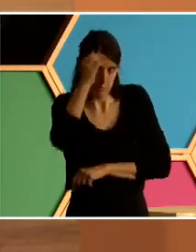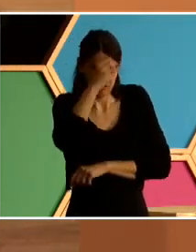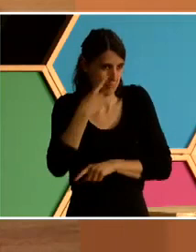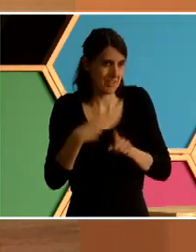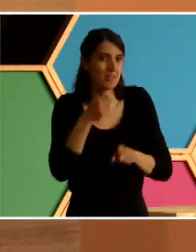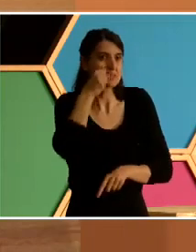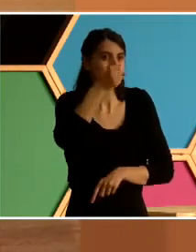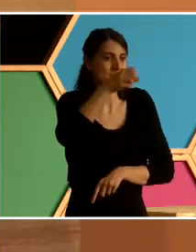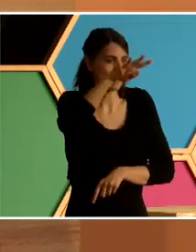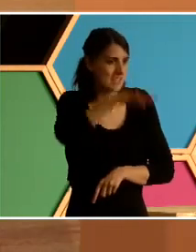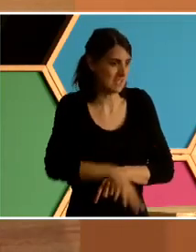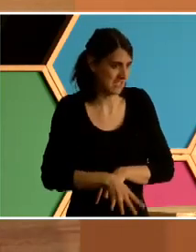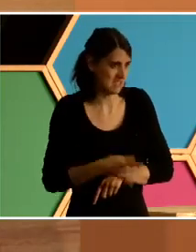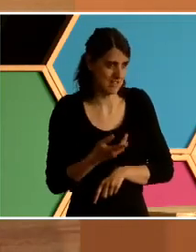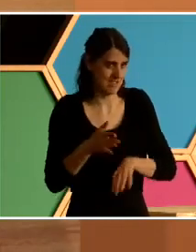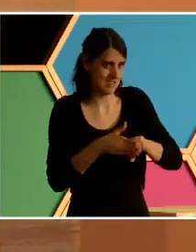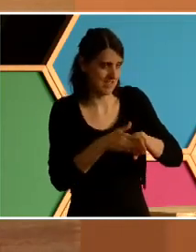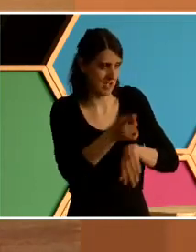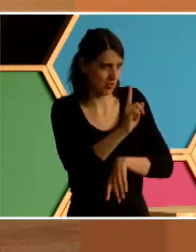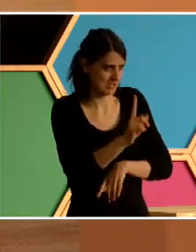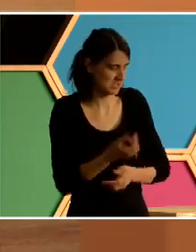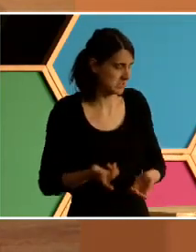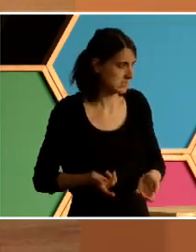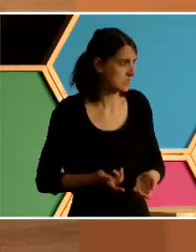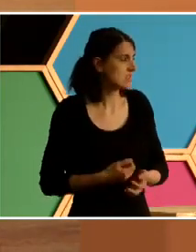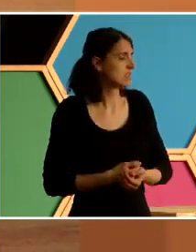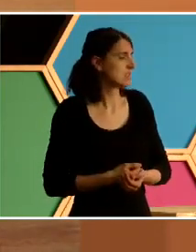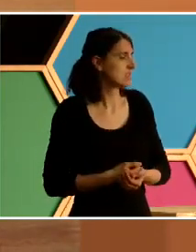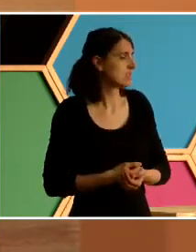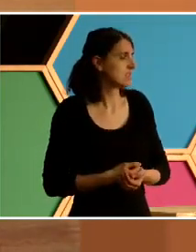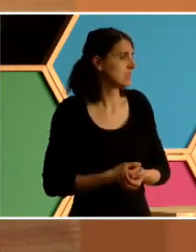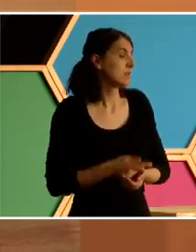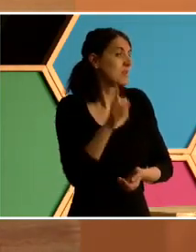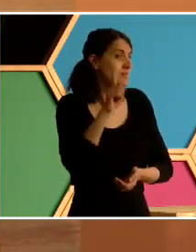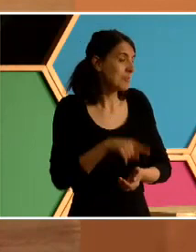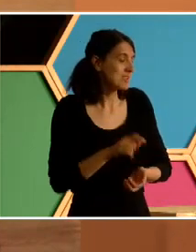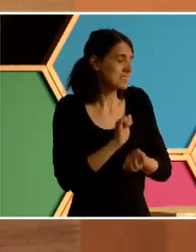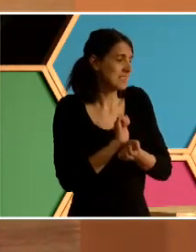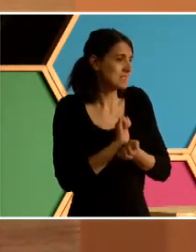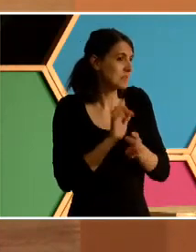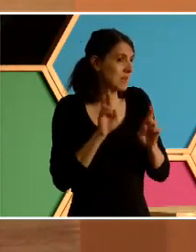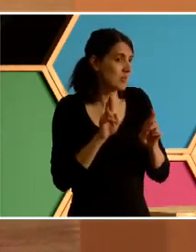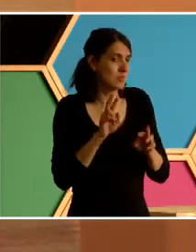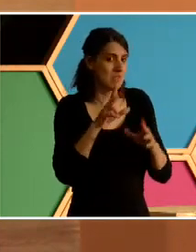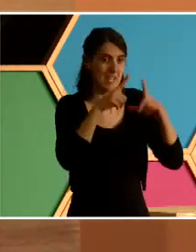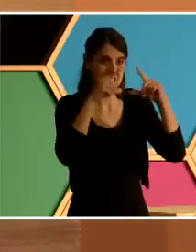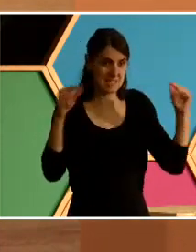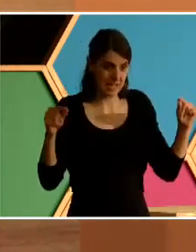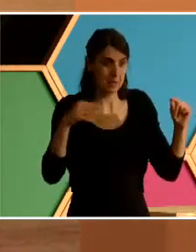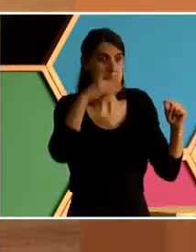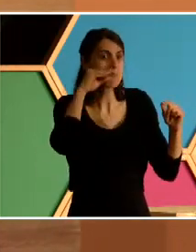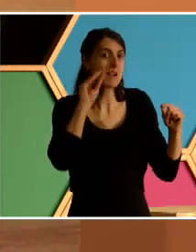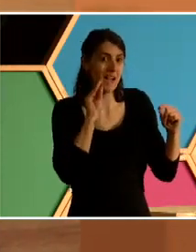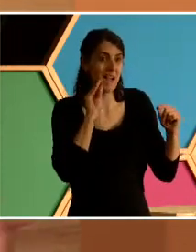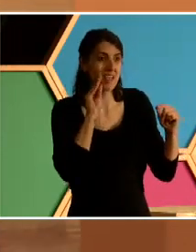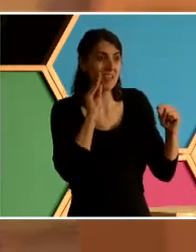socialisme catalanista, no? De molts socialistes en aquesta ciutat, però també tant de bo que Esquerra Republicana i el senyor Ernest Maragall deixi